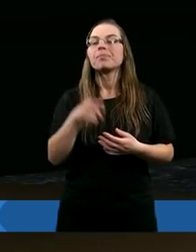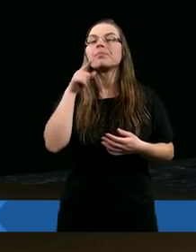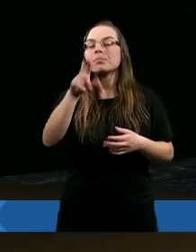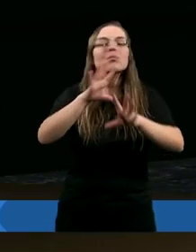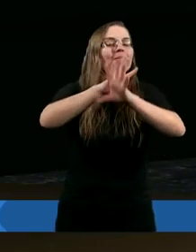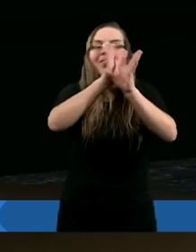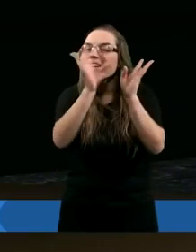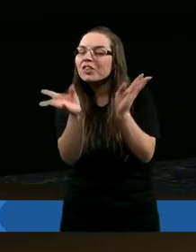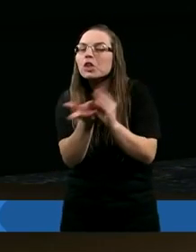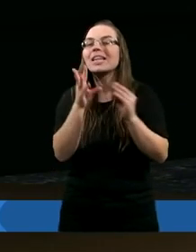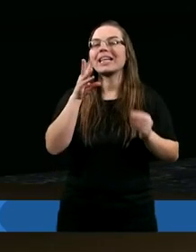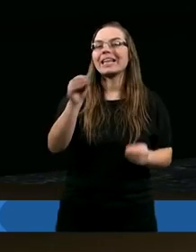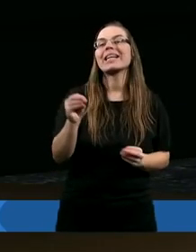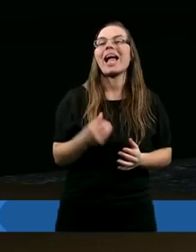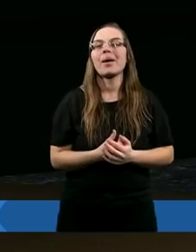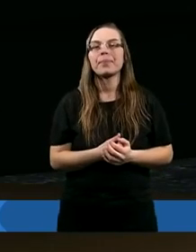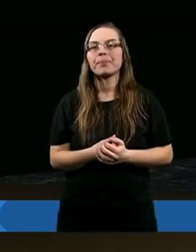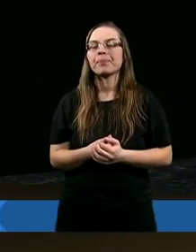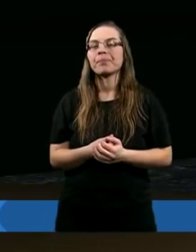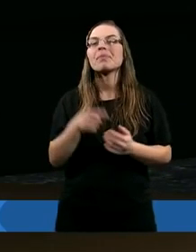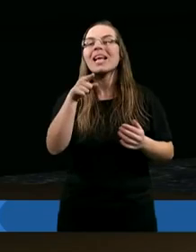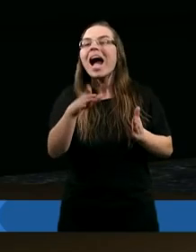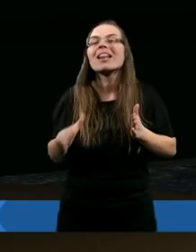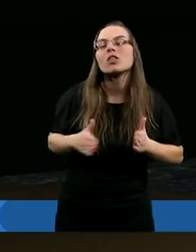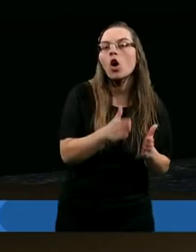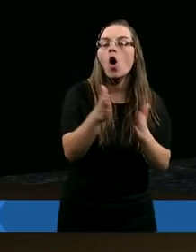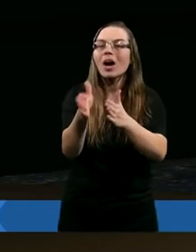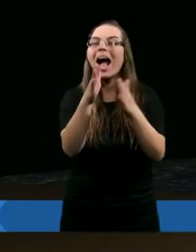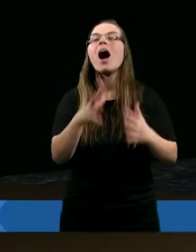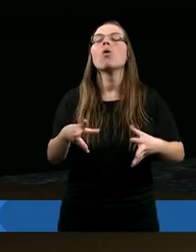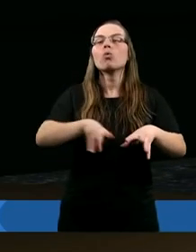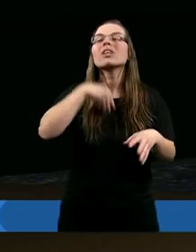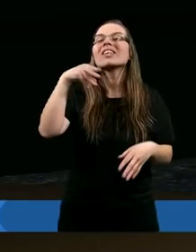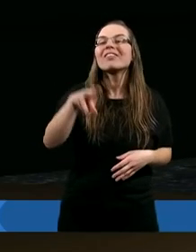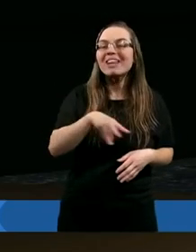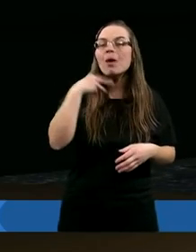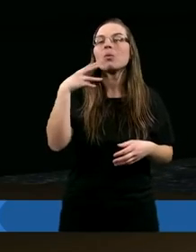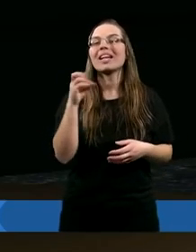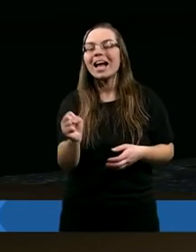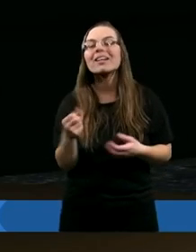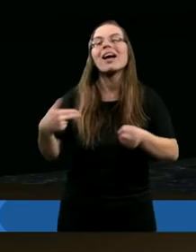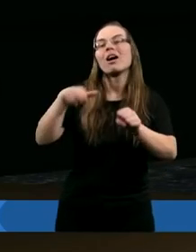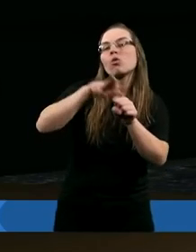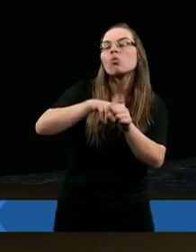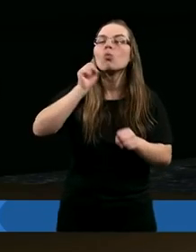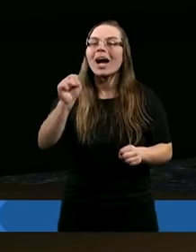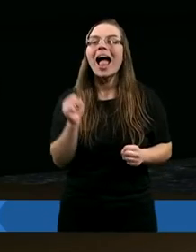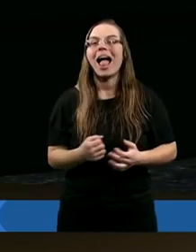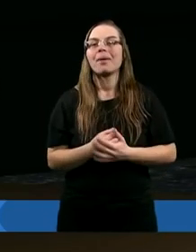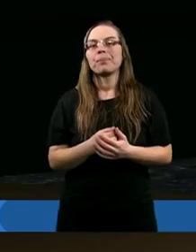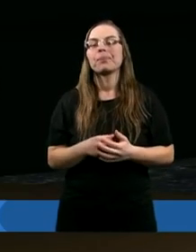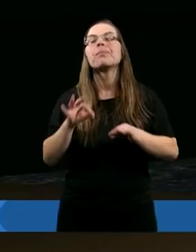to te wszystkie, ta droga uświęcenia, którą